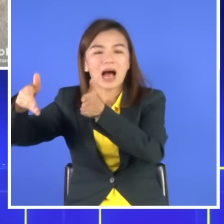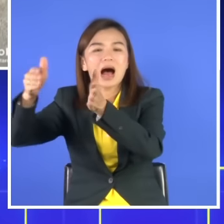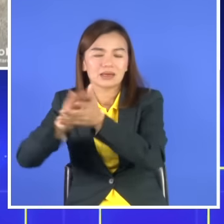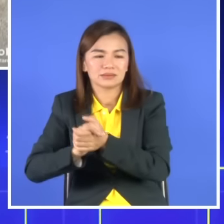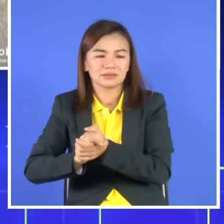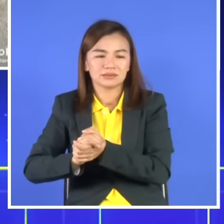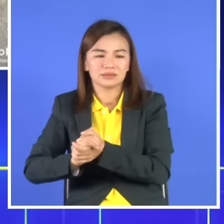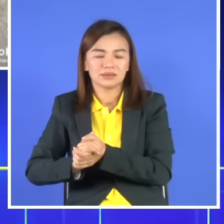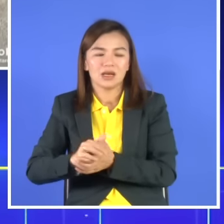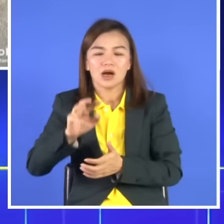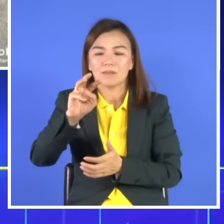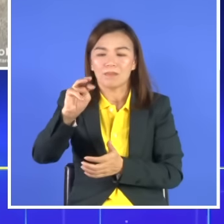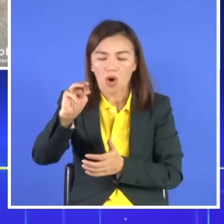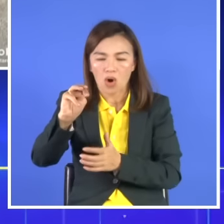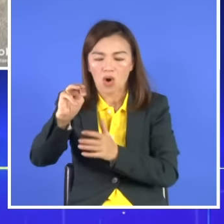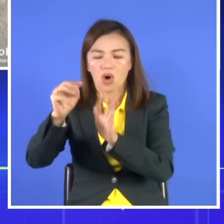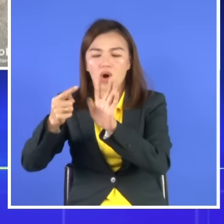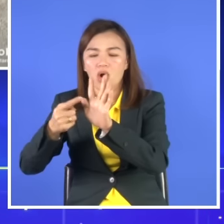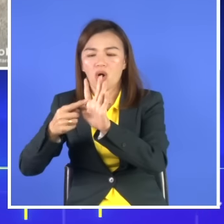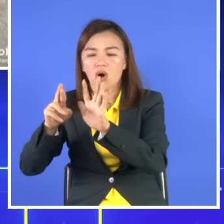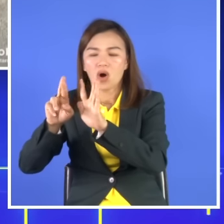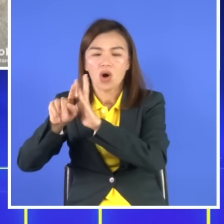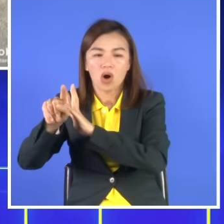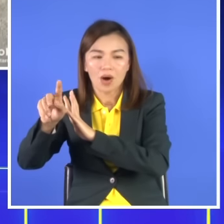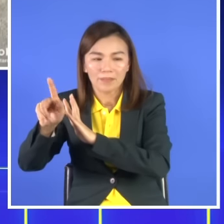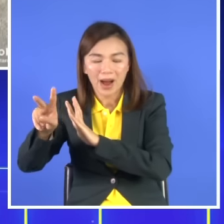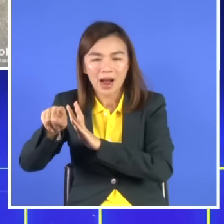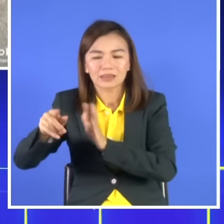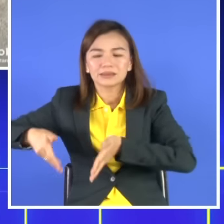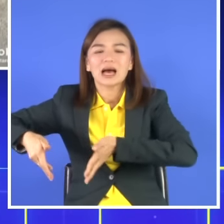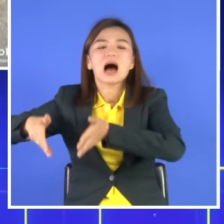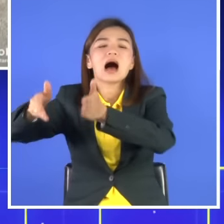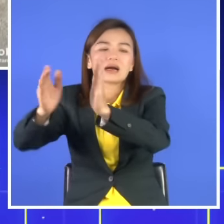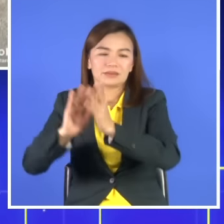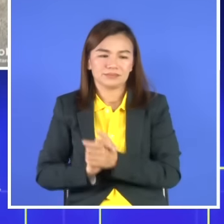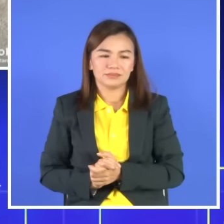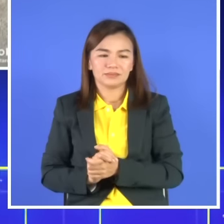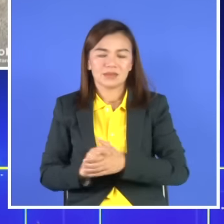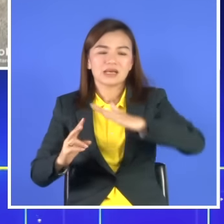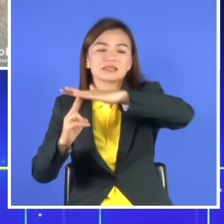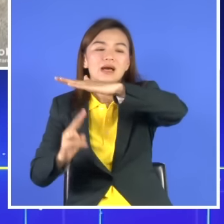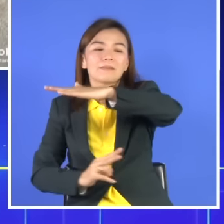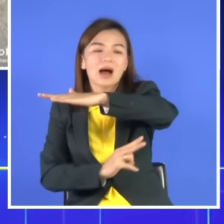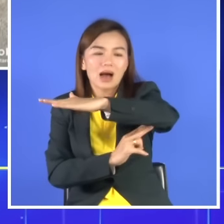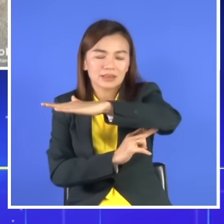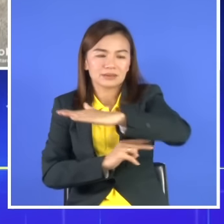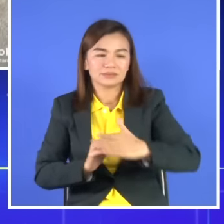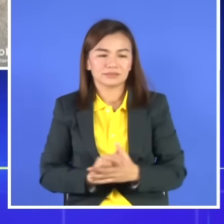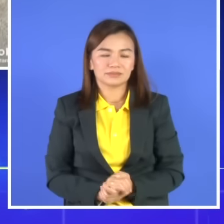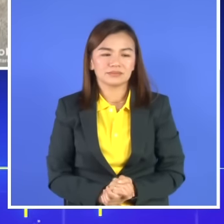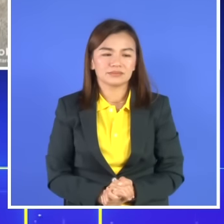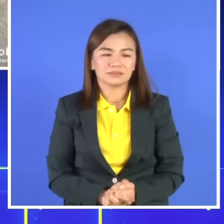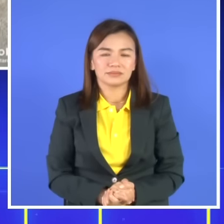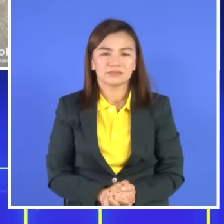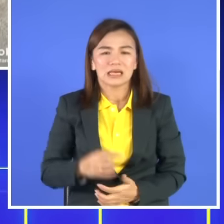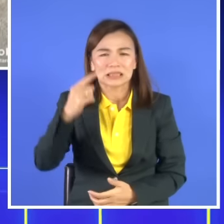ากเหรอ มากเหมือนชนละมากสถนละมากคือทางคือทางสะพานมาก ผมจะพูดถึงคุณอภิสิทธิ์คือว่